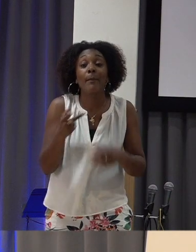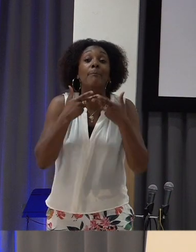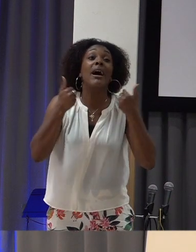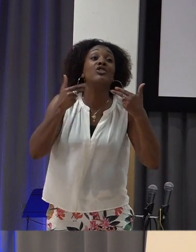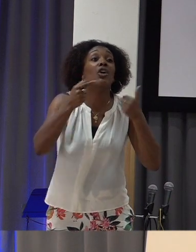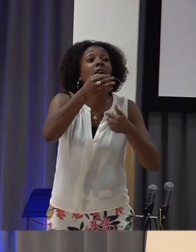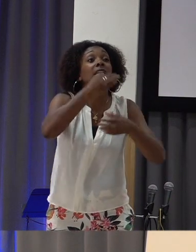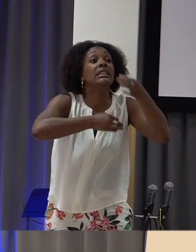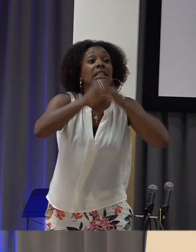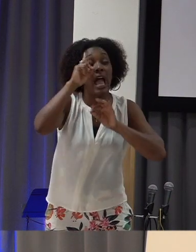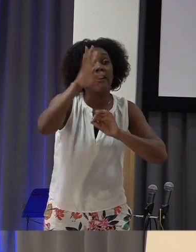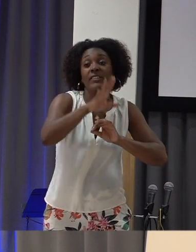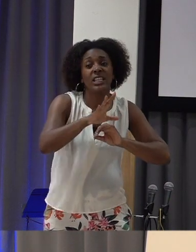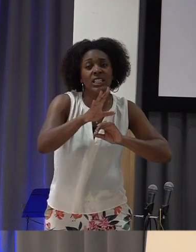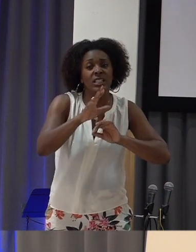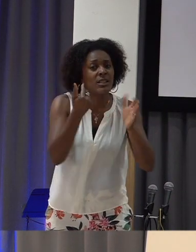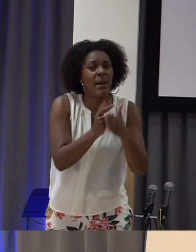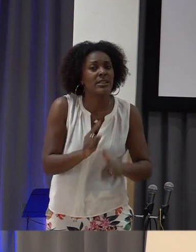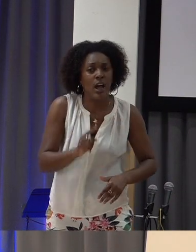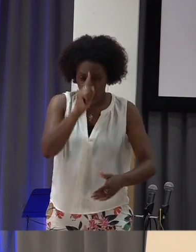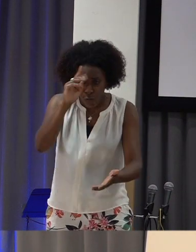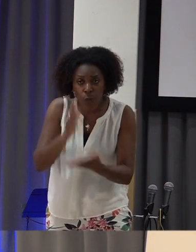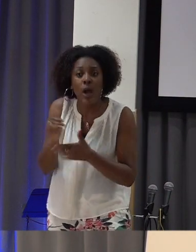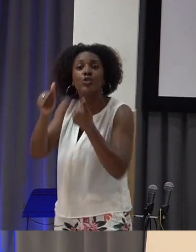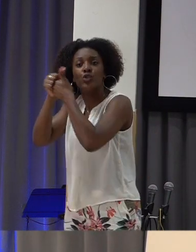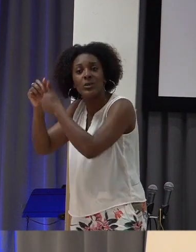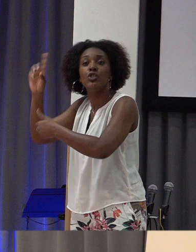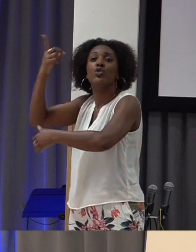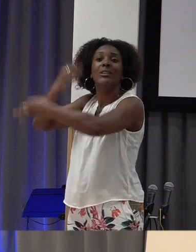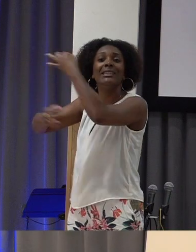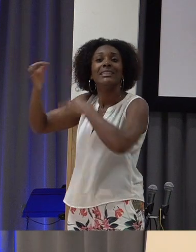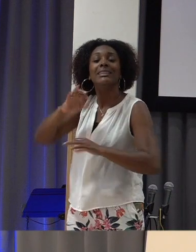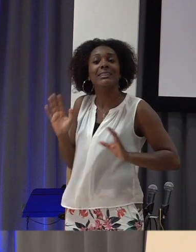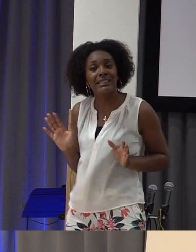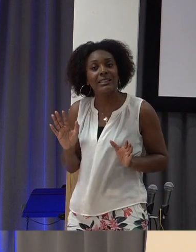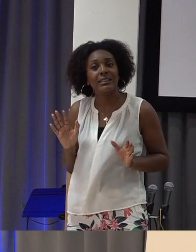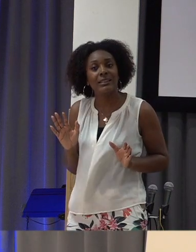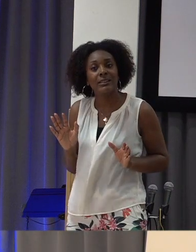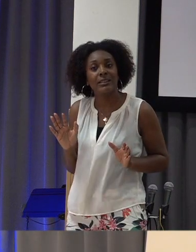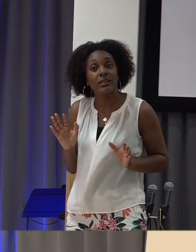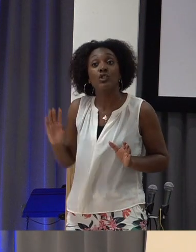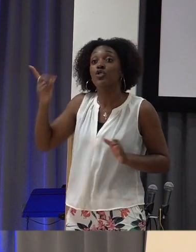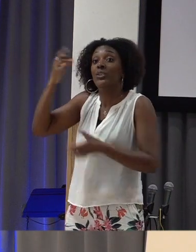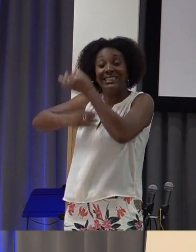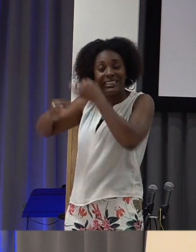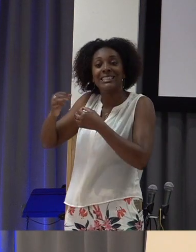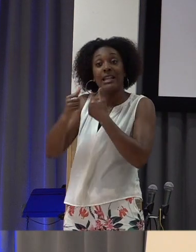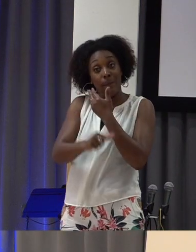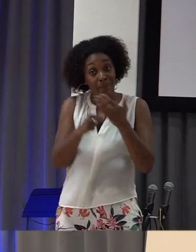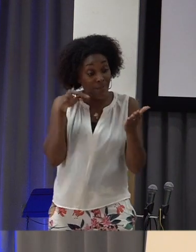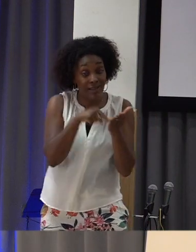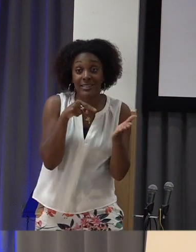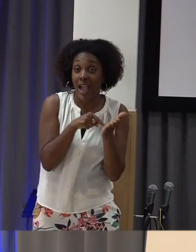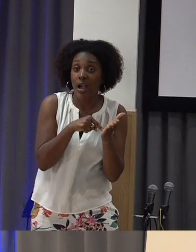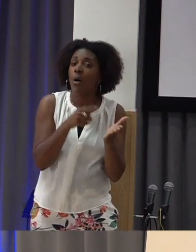Elle est donc, et on interprète chacun seul à notre manière, mais notre foi est basée sur ce que Dieu dit, et sa parole est